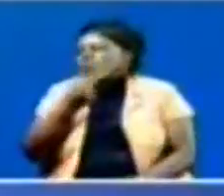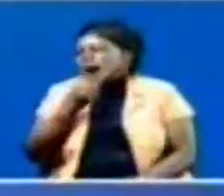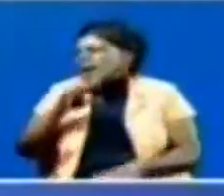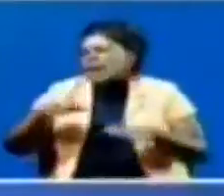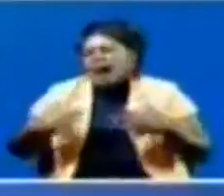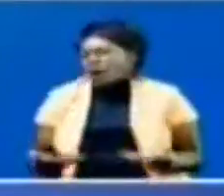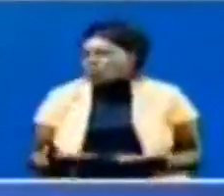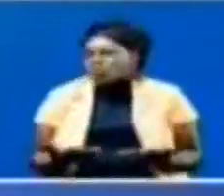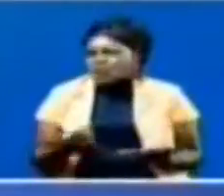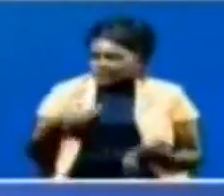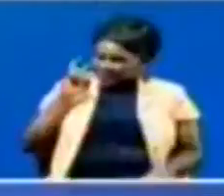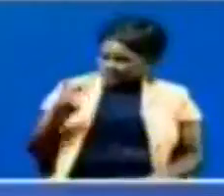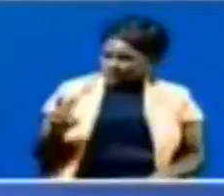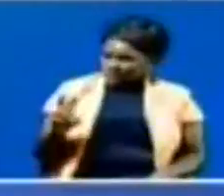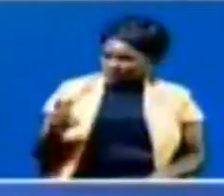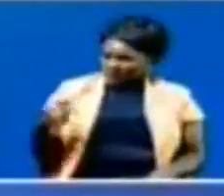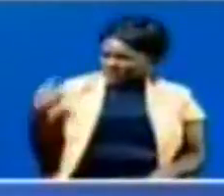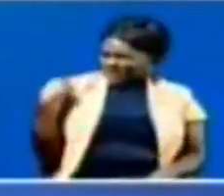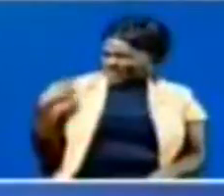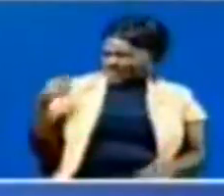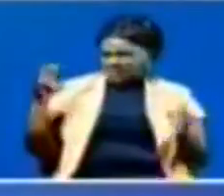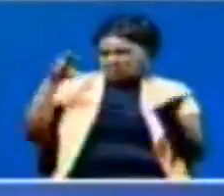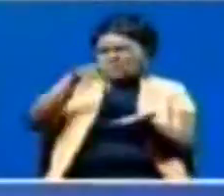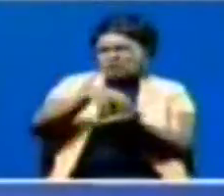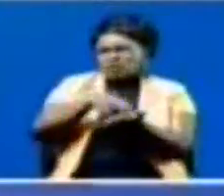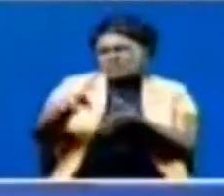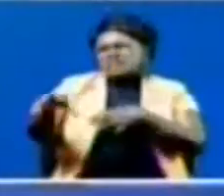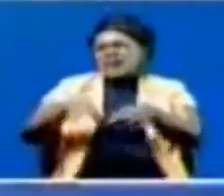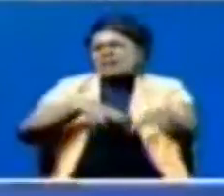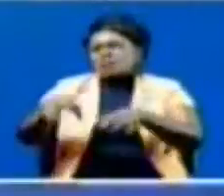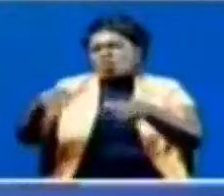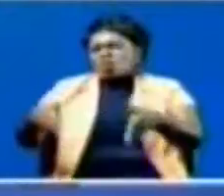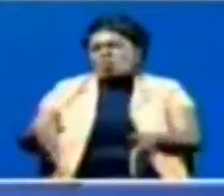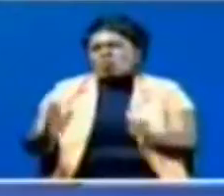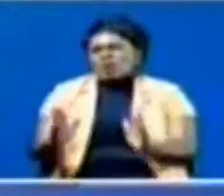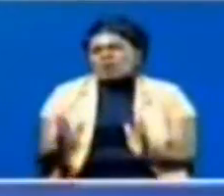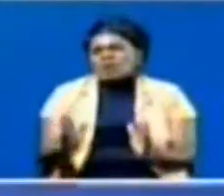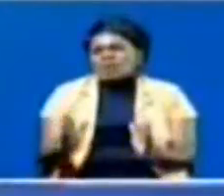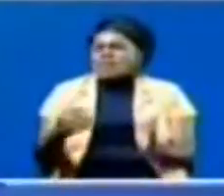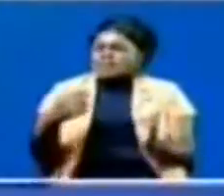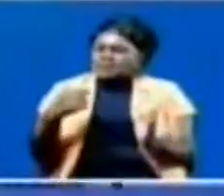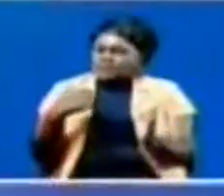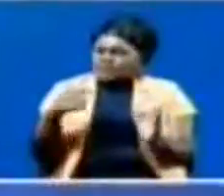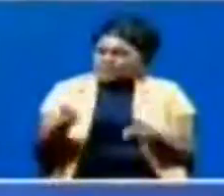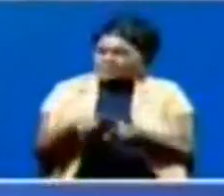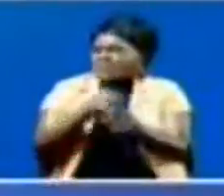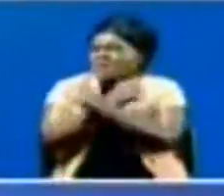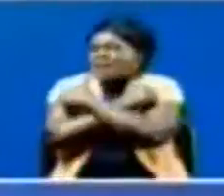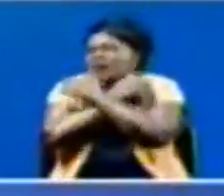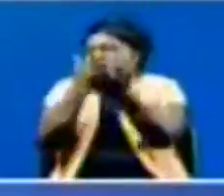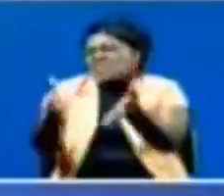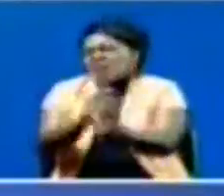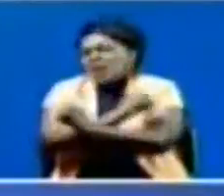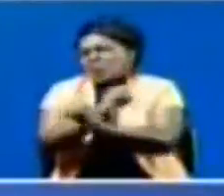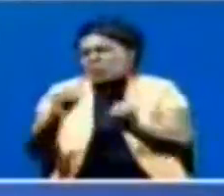mwaoa kufanya nini maana yake tukiangalia kile kisa cha jana ila ni unyama si mke na mume na pale mimi sioni kama kuna mapenzi pale